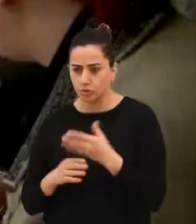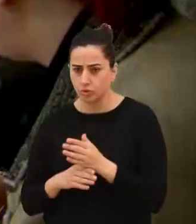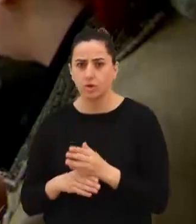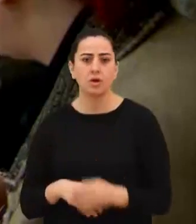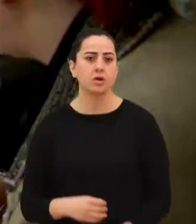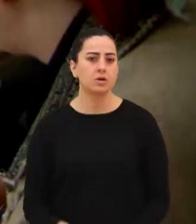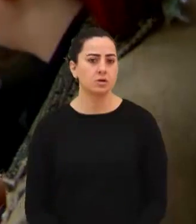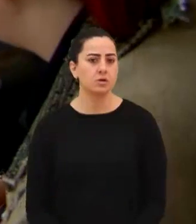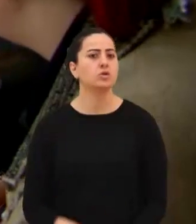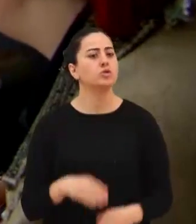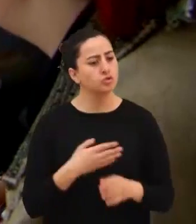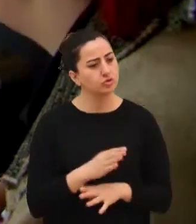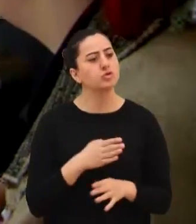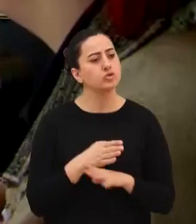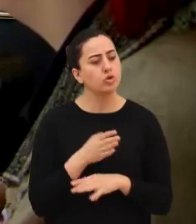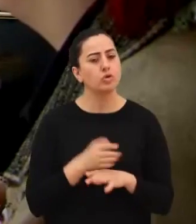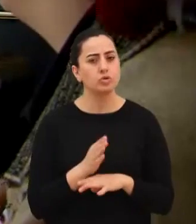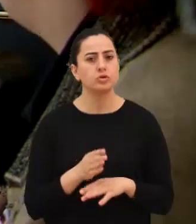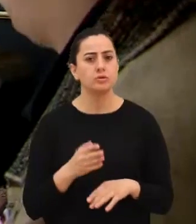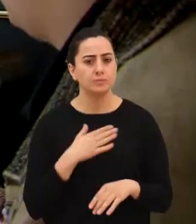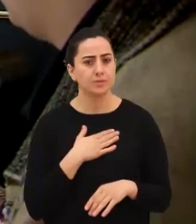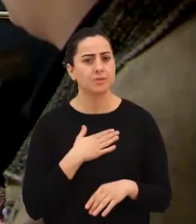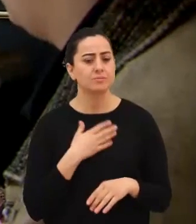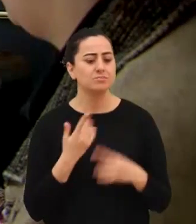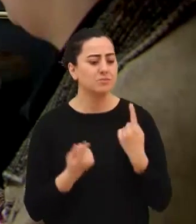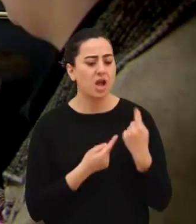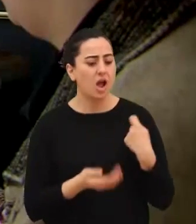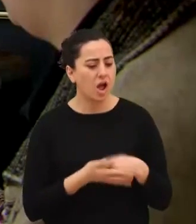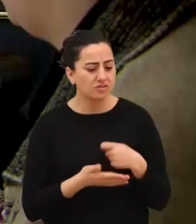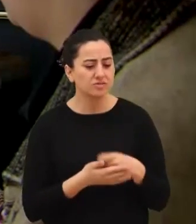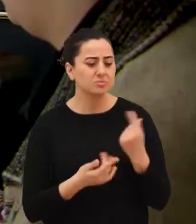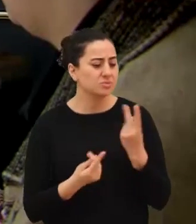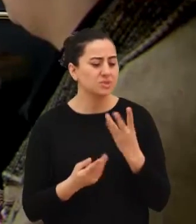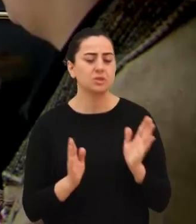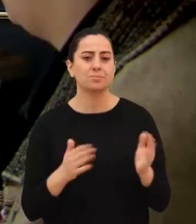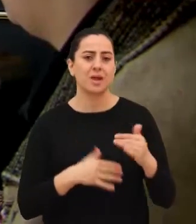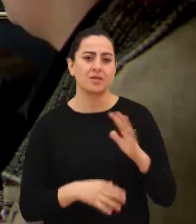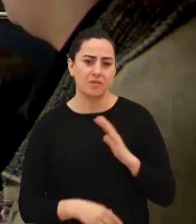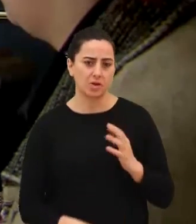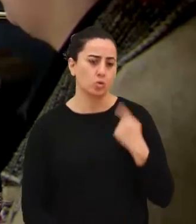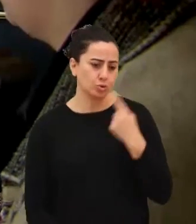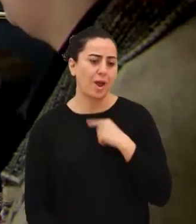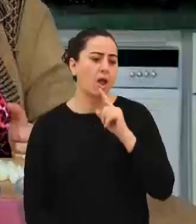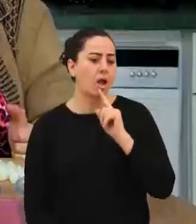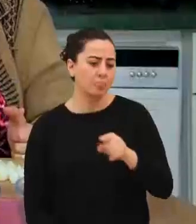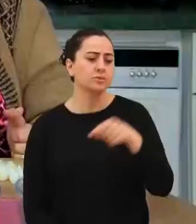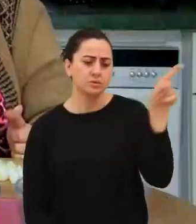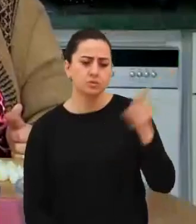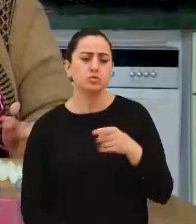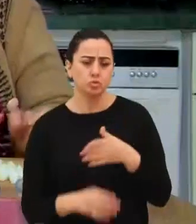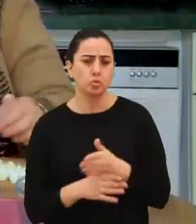Ha, doğru doğru. Benim alınacak şeylerim birkaç tane paketim vardı. Onları almaya gitti.